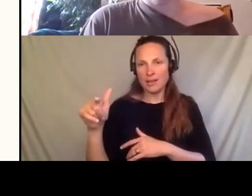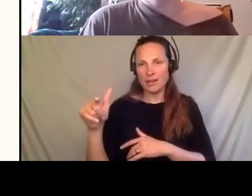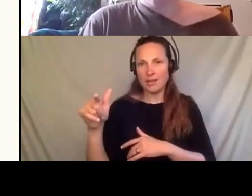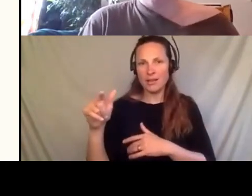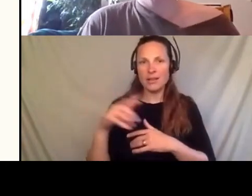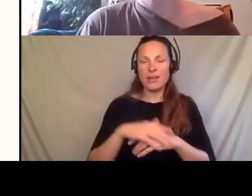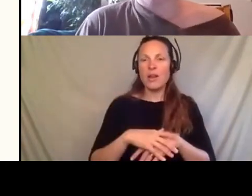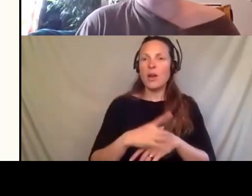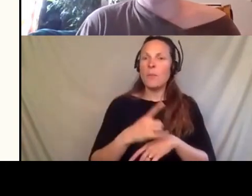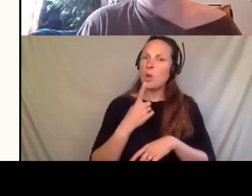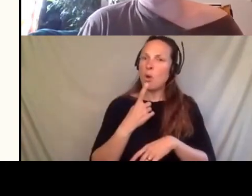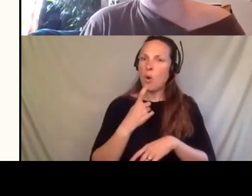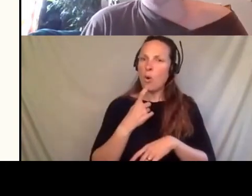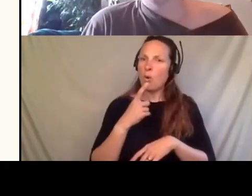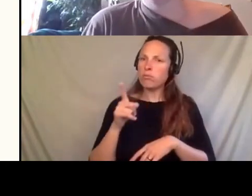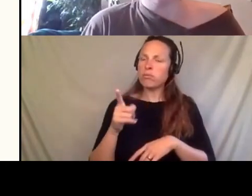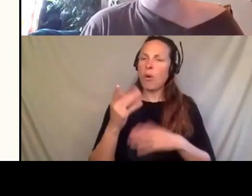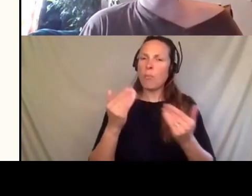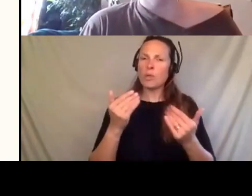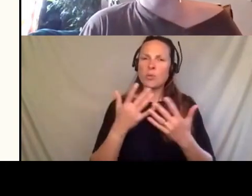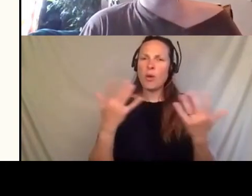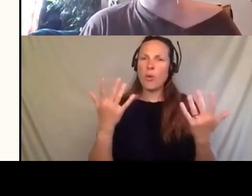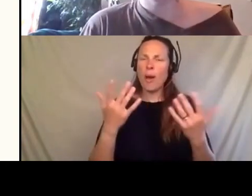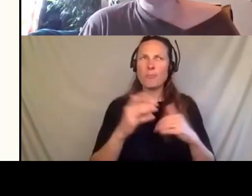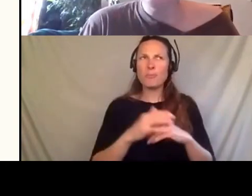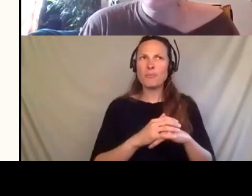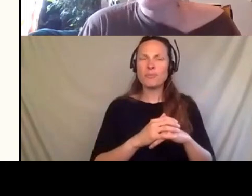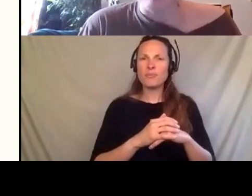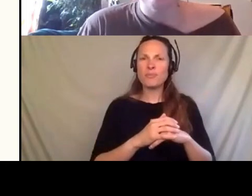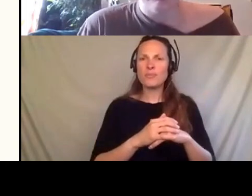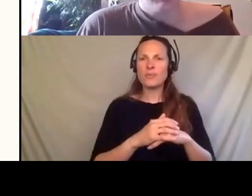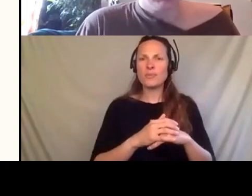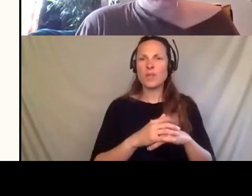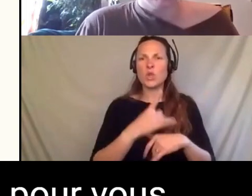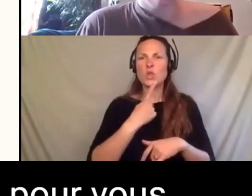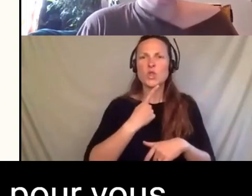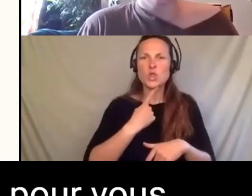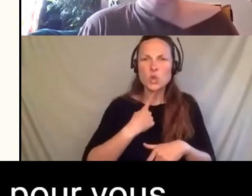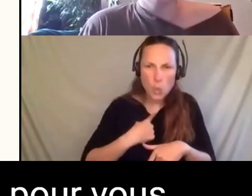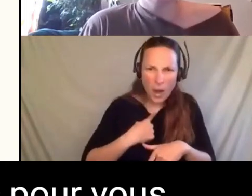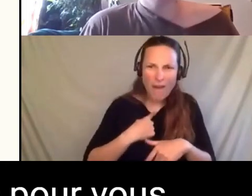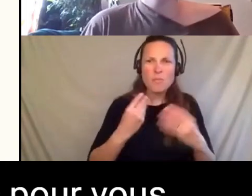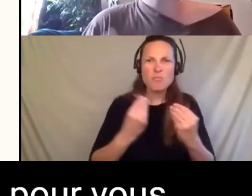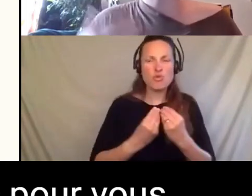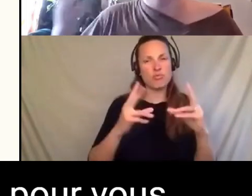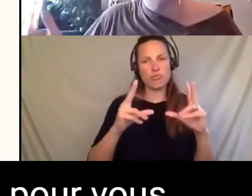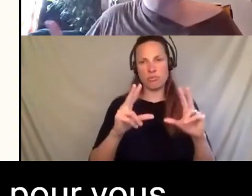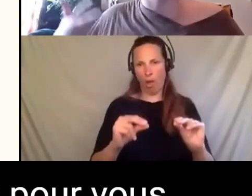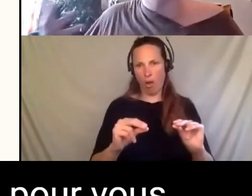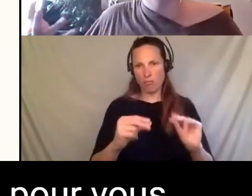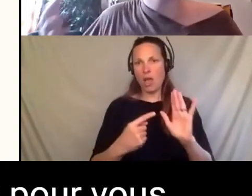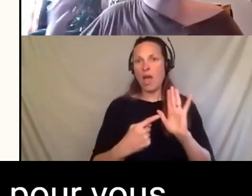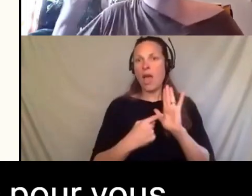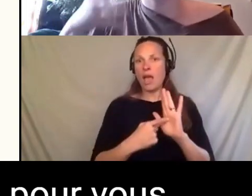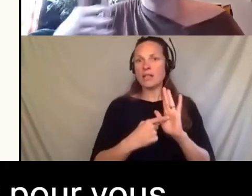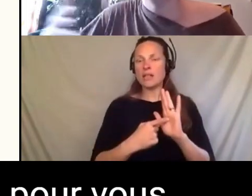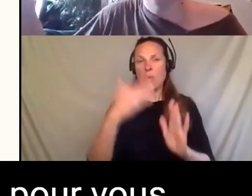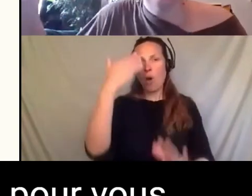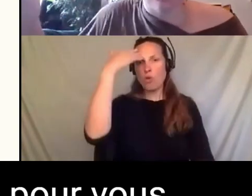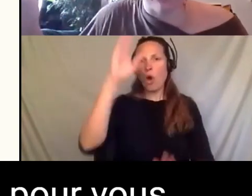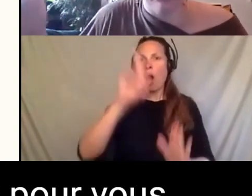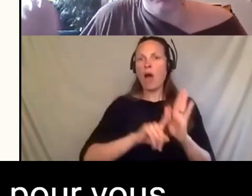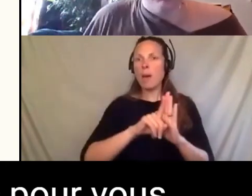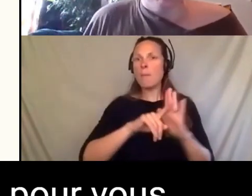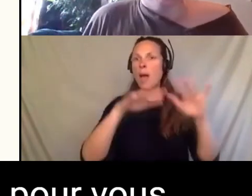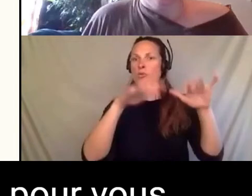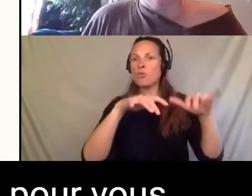besoins en eau, c'est pas une plante qui a très, très soif. Alors, s'il pleut souvent, la job est